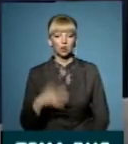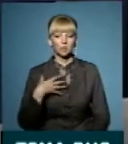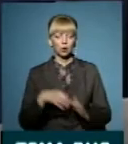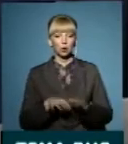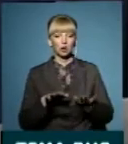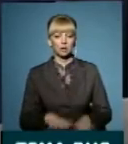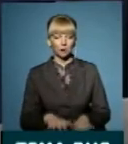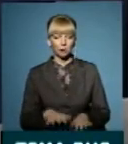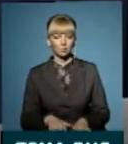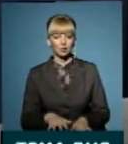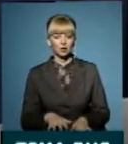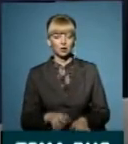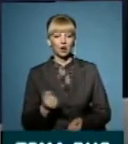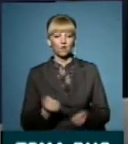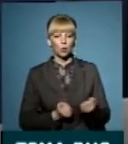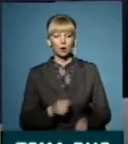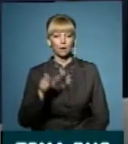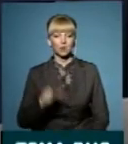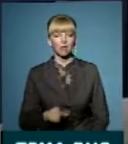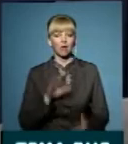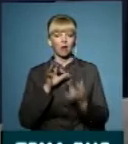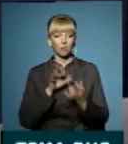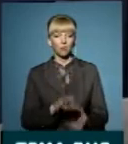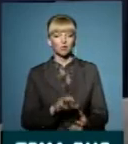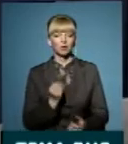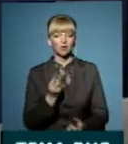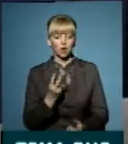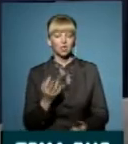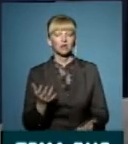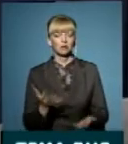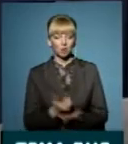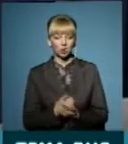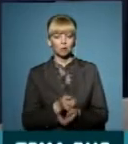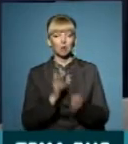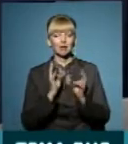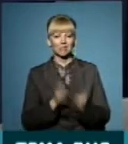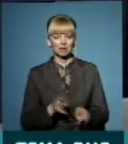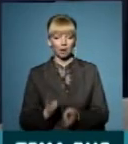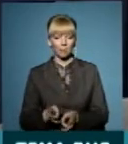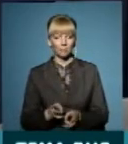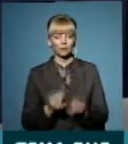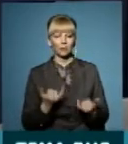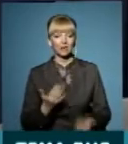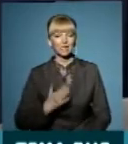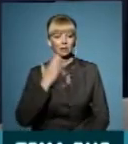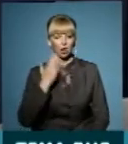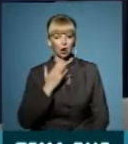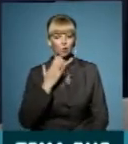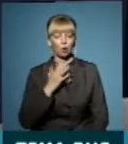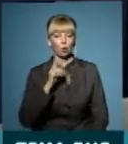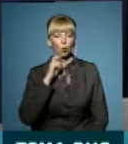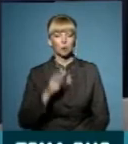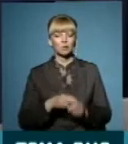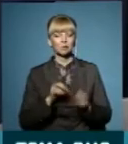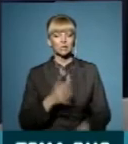на місці, водій та пасажири автобуса, 12 з яких отримали травми. Нині ж на Буковині